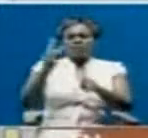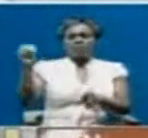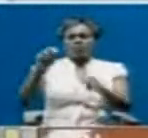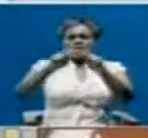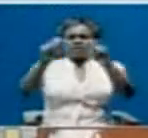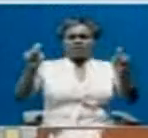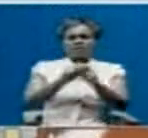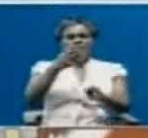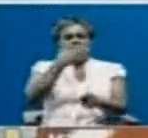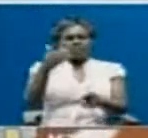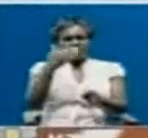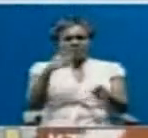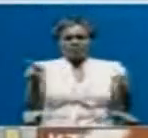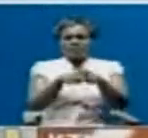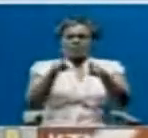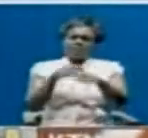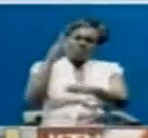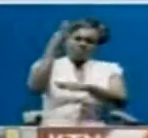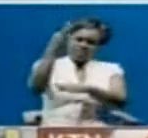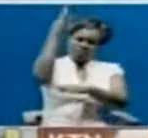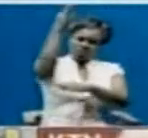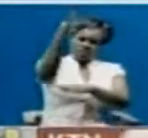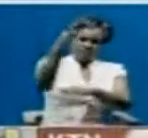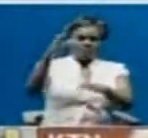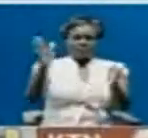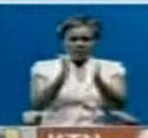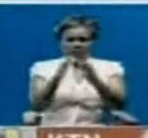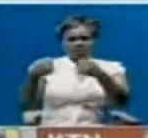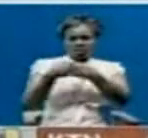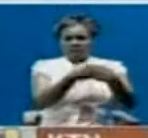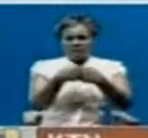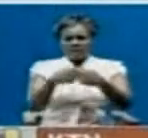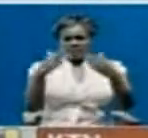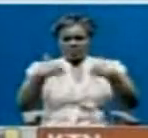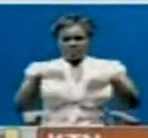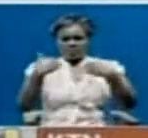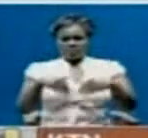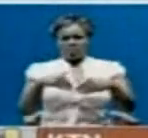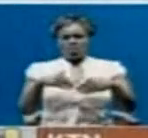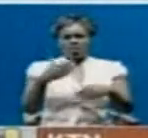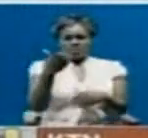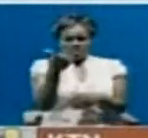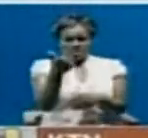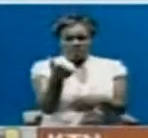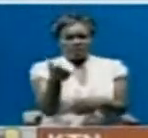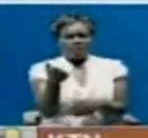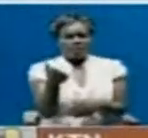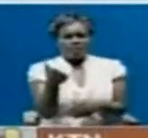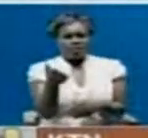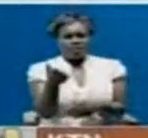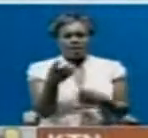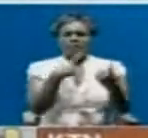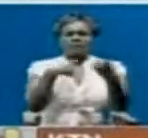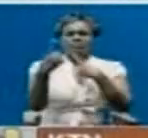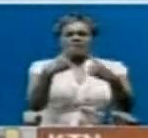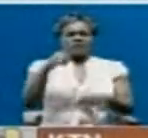bora msimu huu. We know that we have the future and we're challenging the big teams. Our work plan speak for